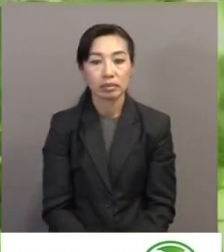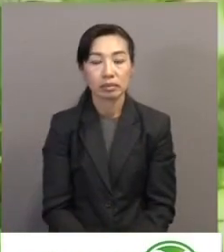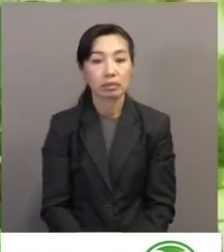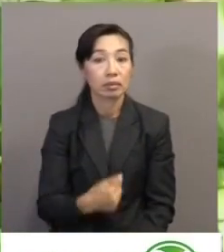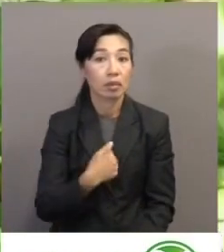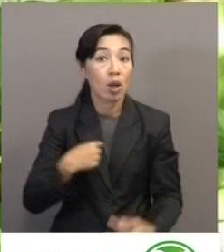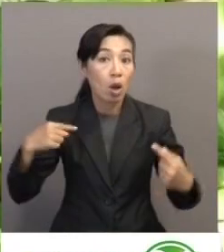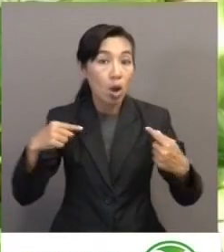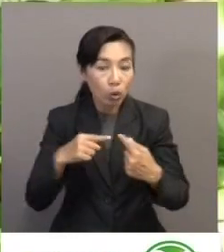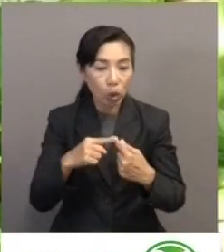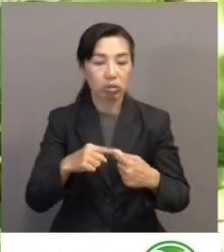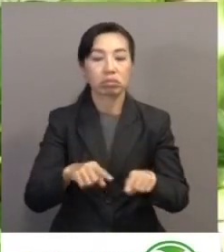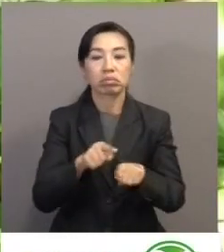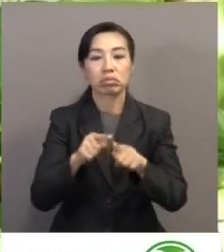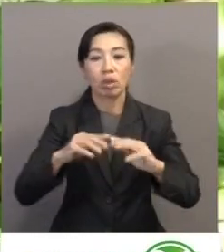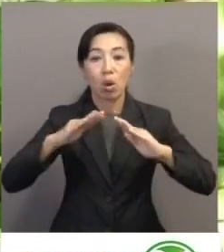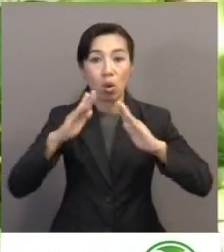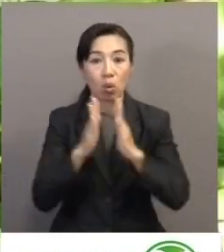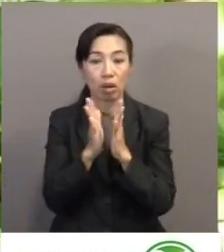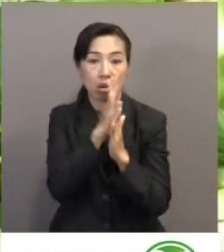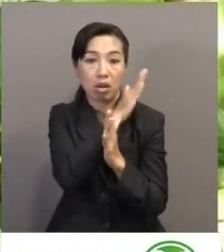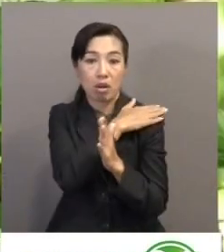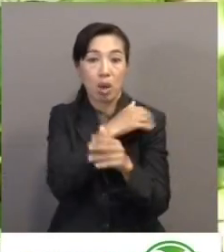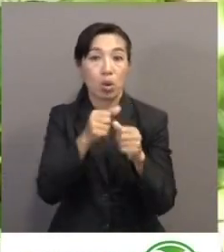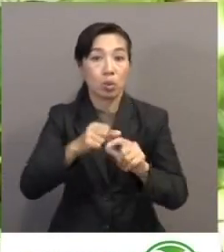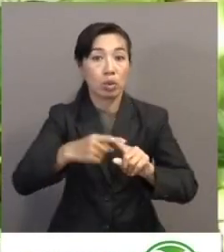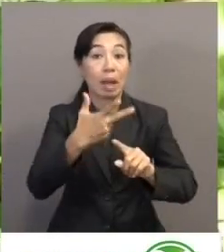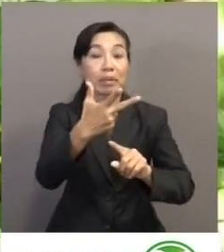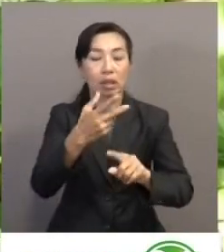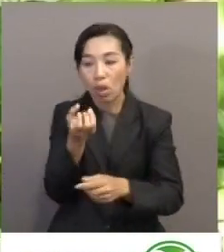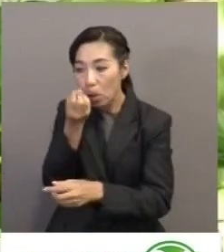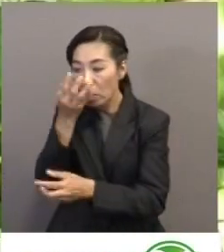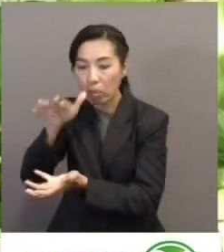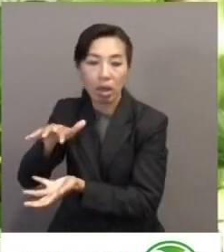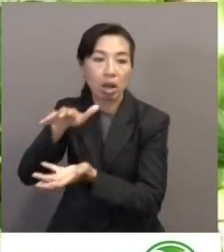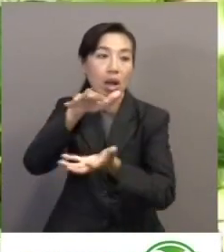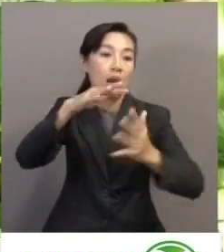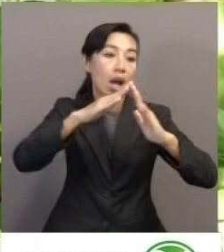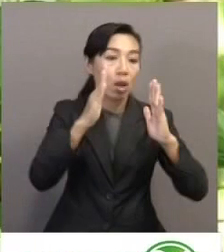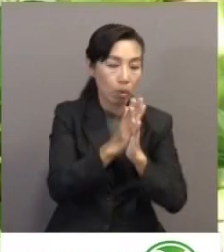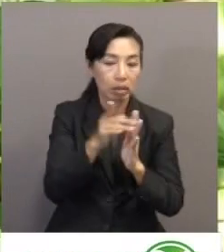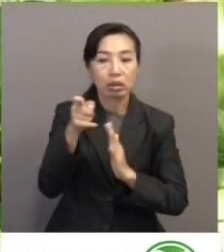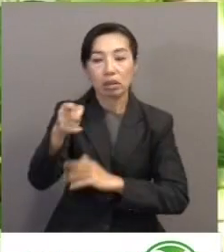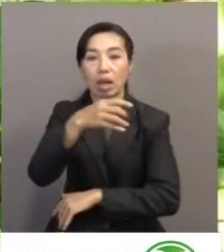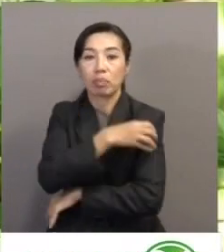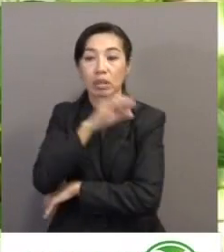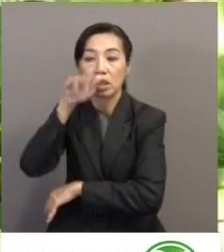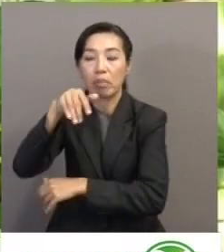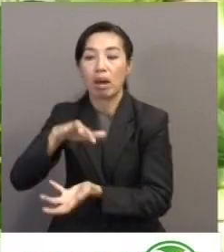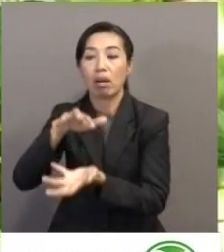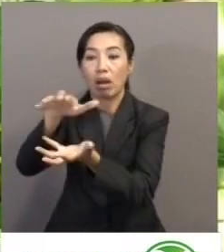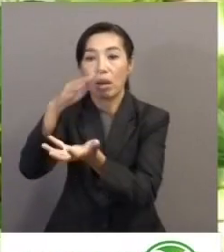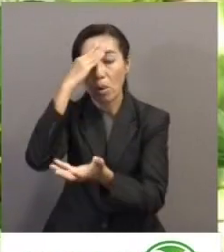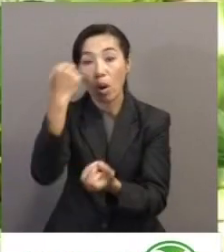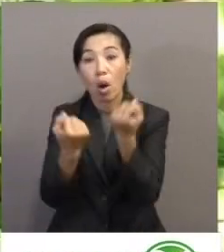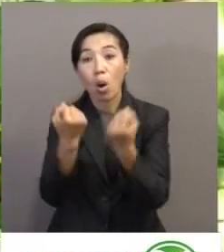ช่วงเทศกาลเนี่ยส่งพระพุทธบาทหมดเลยกับตัวเมืองเทศบาลเมืองสระบุรีเพื่อจะแต่งรถ